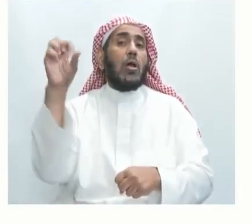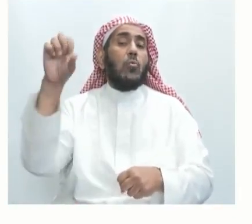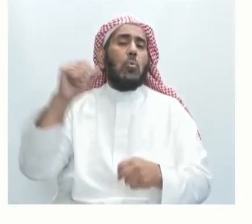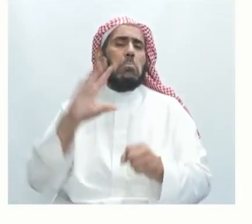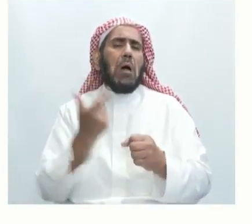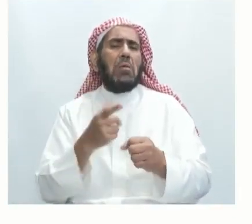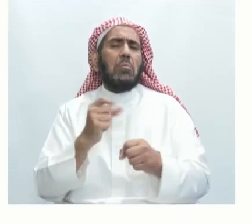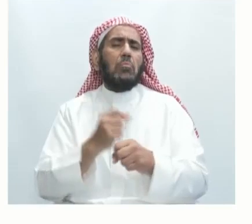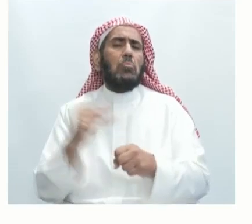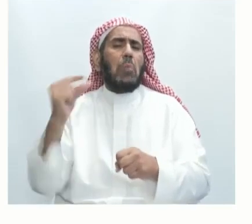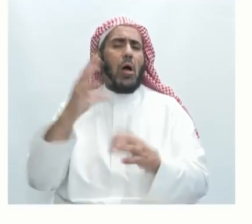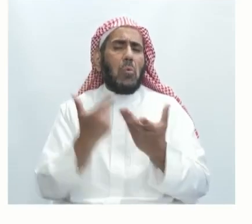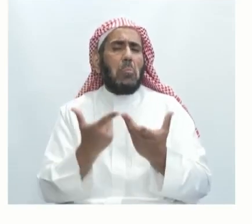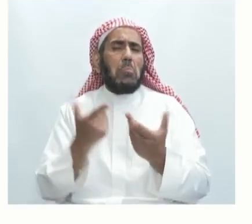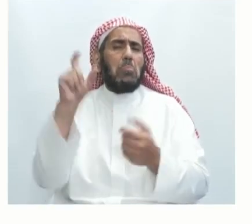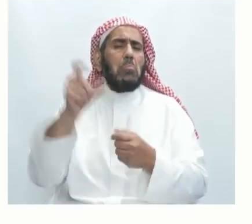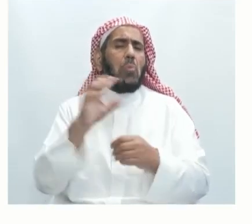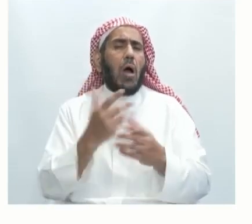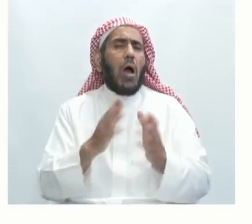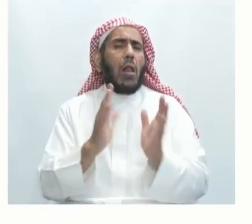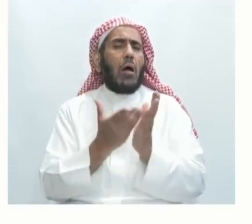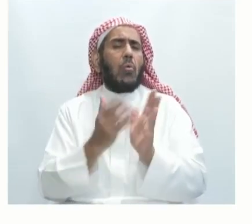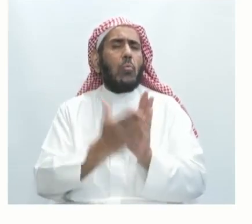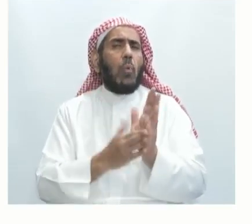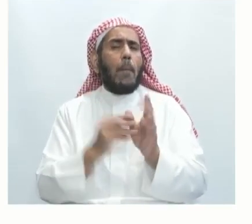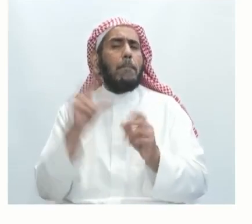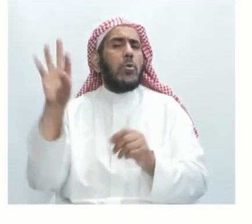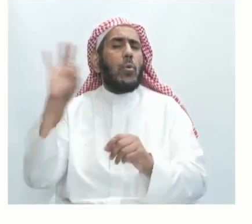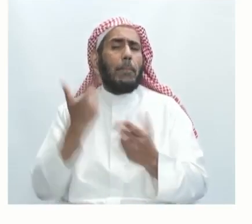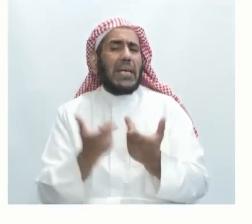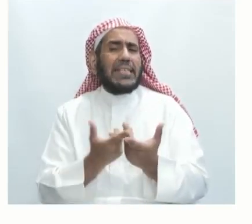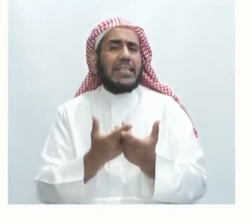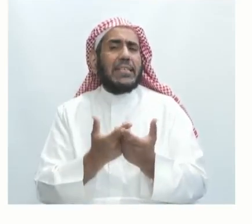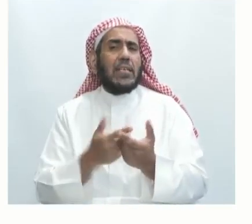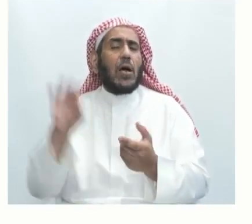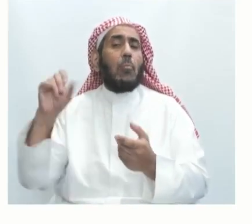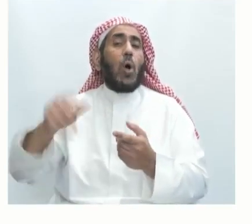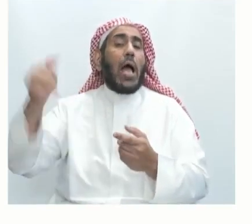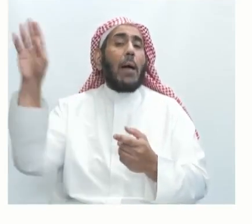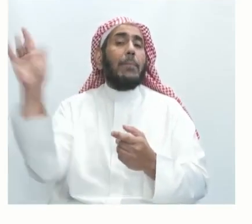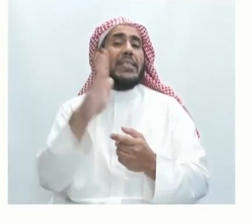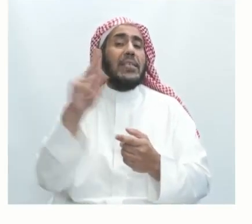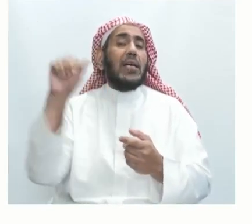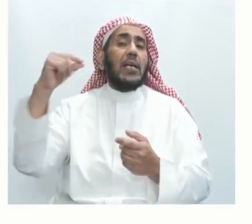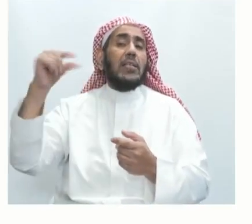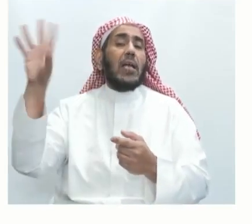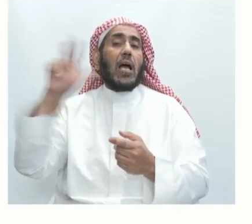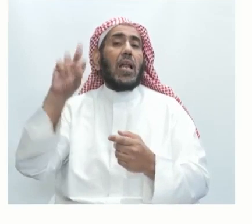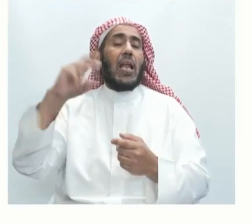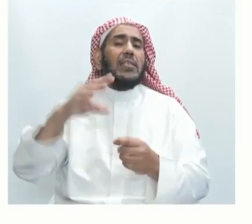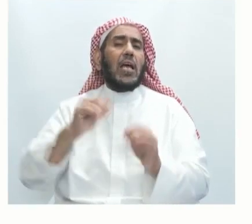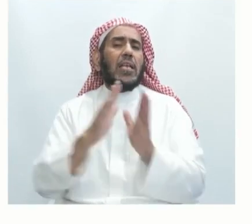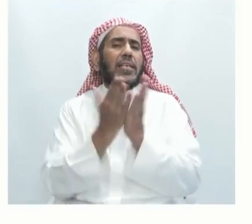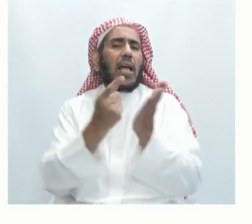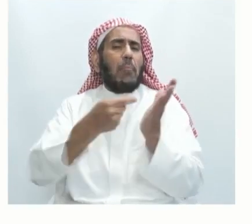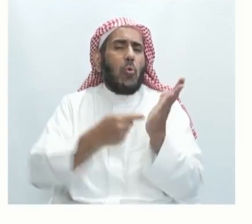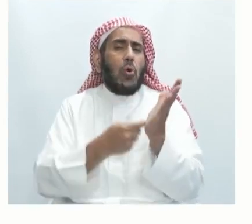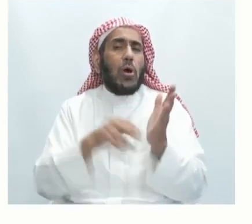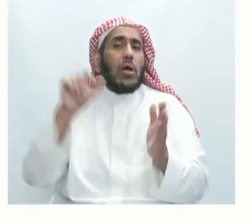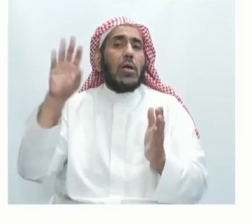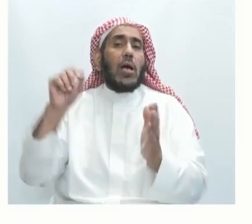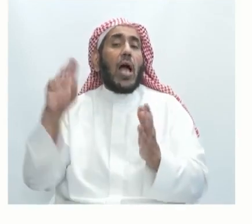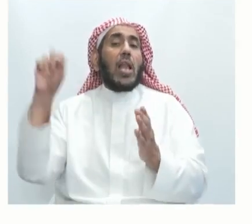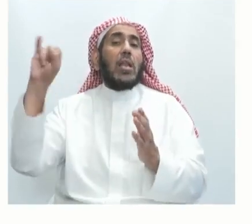المسلمين استخدموا مصطلح القانون ومنهم ابو حامد الغزالي ما هو كتابه في كتابه